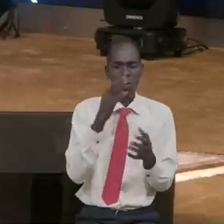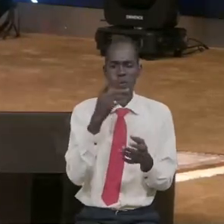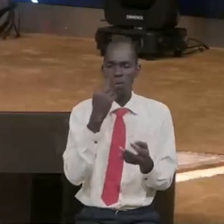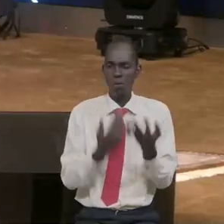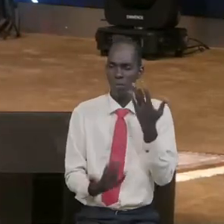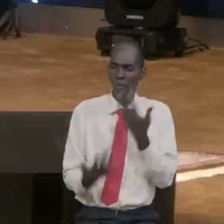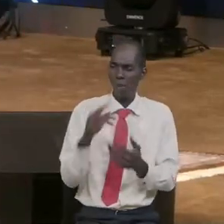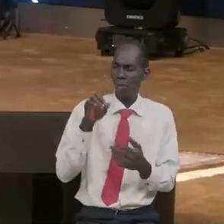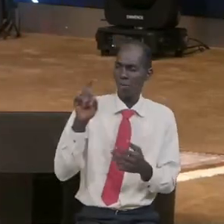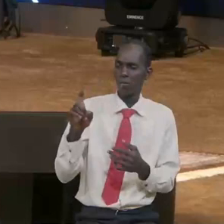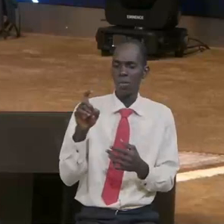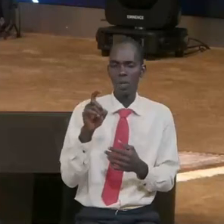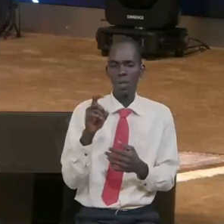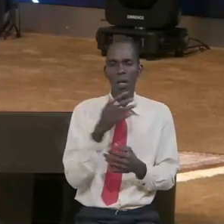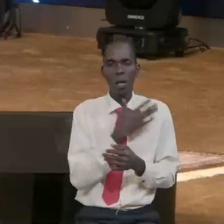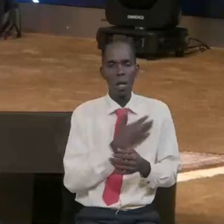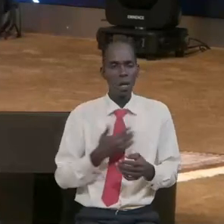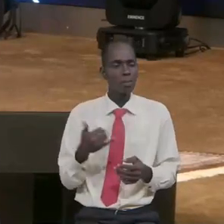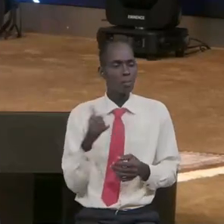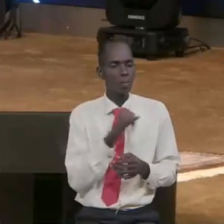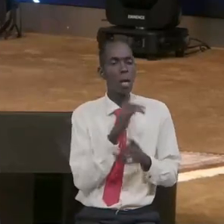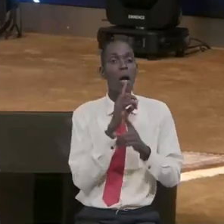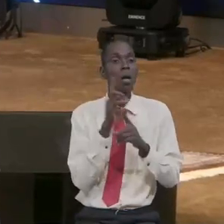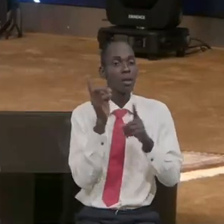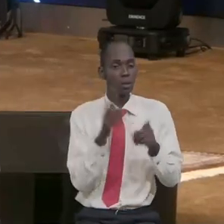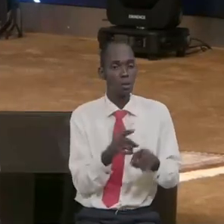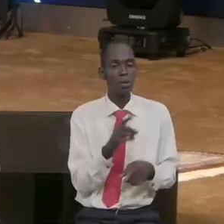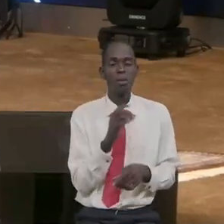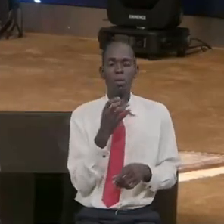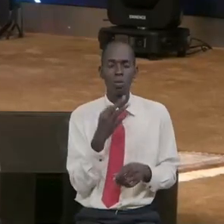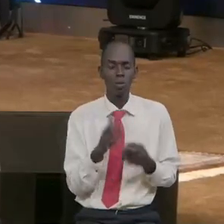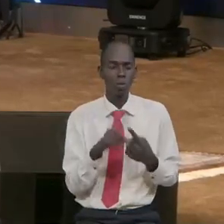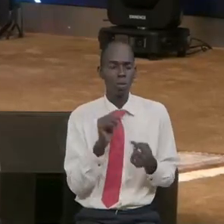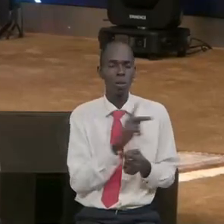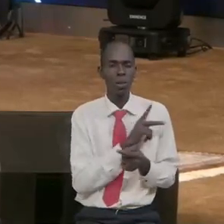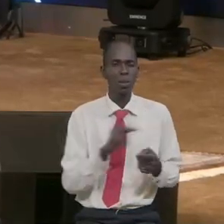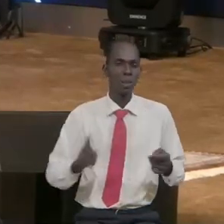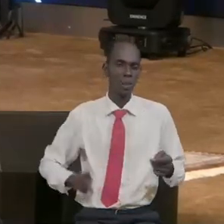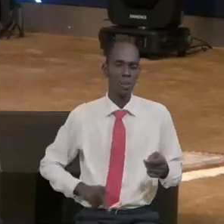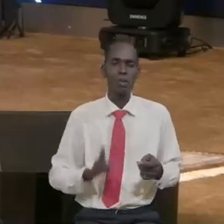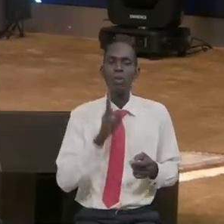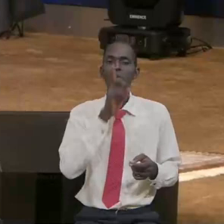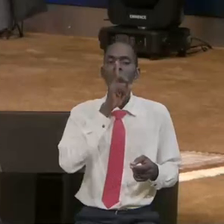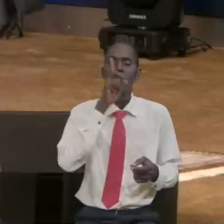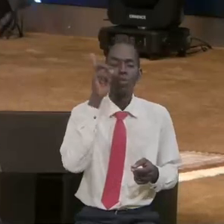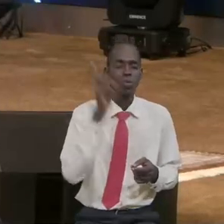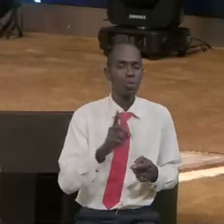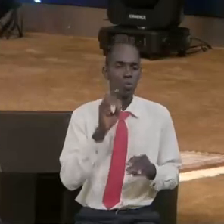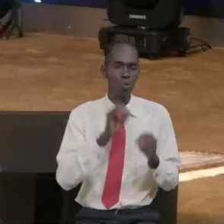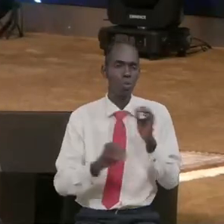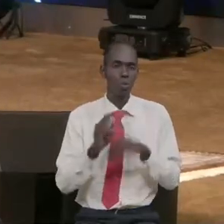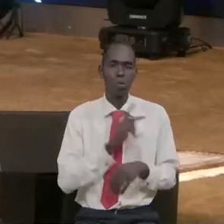liés? » Ils répondirent au roi, « Certainement au roi. »